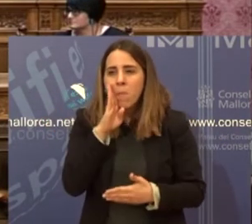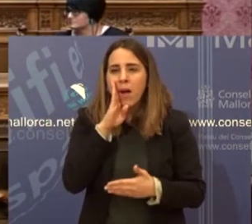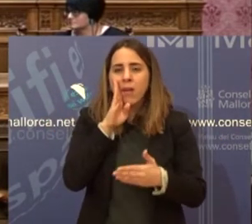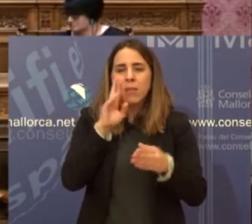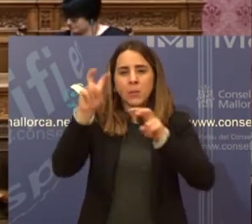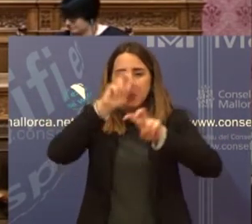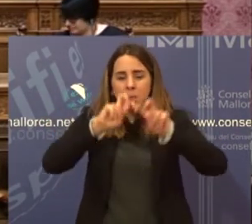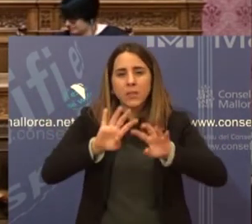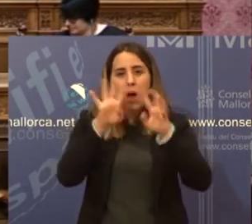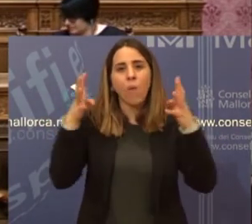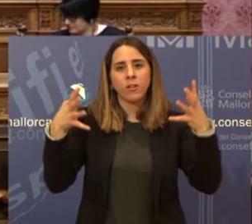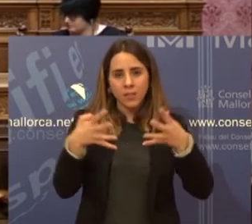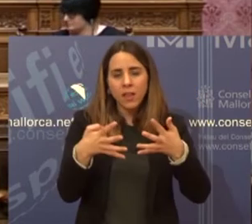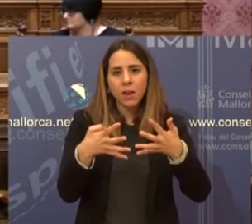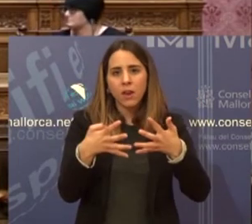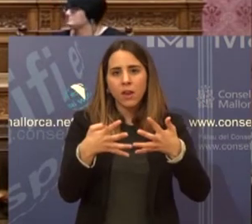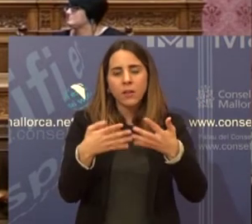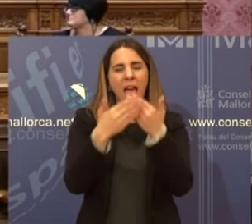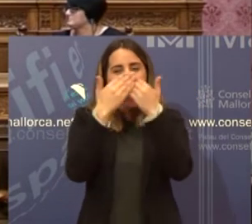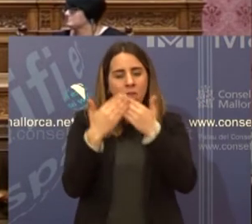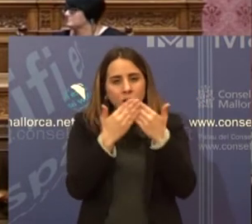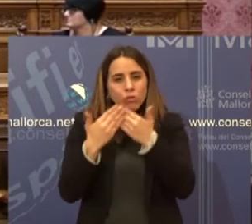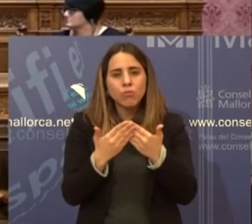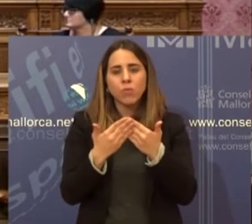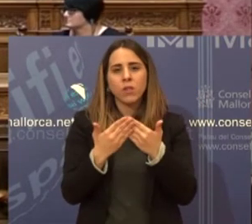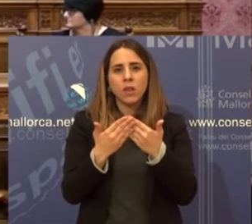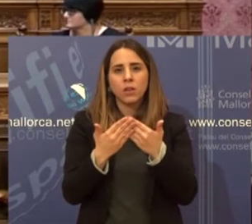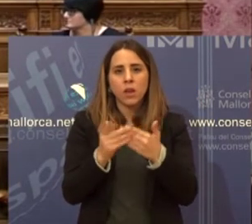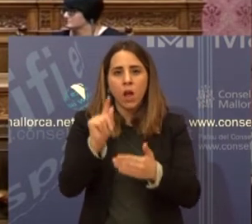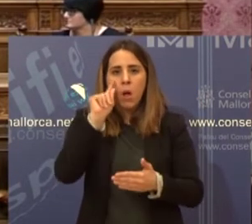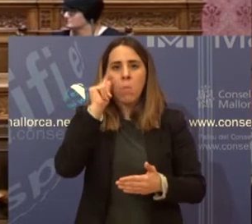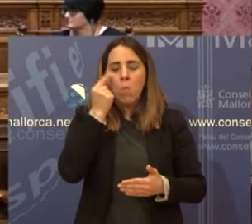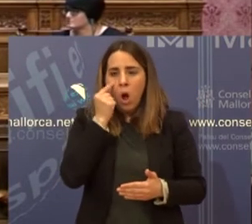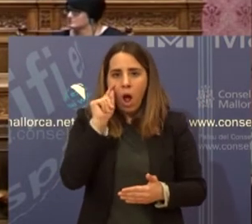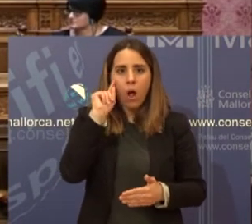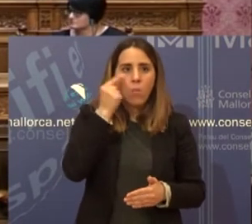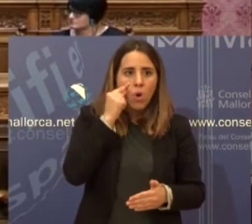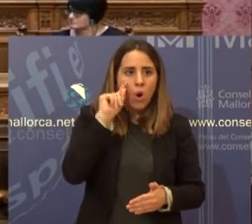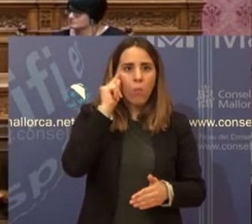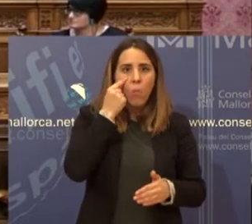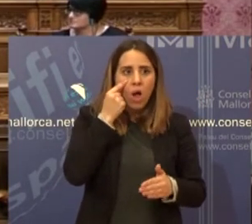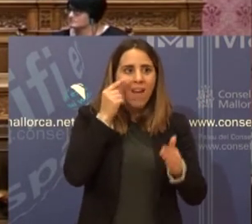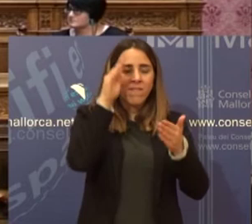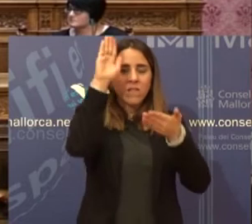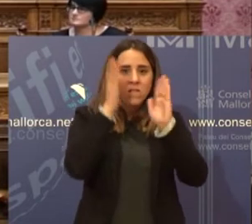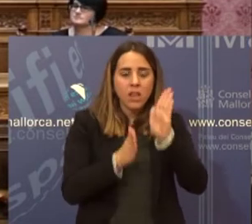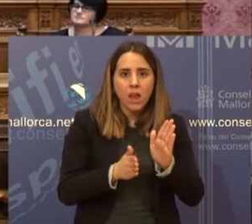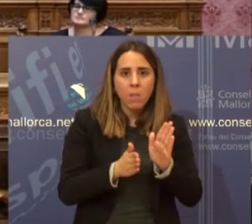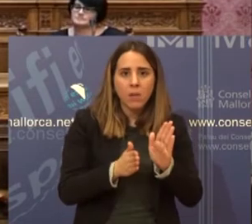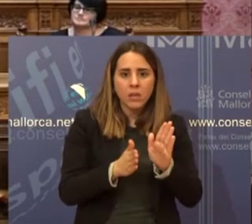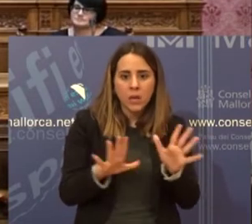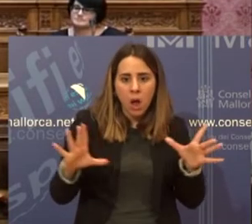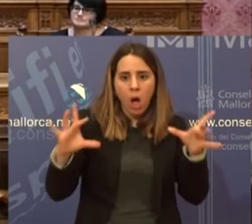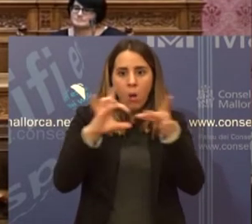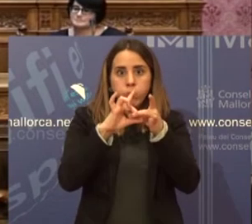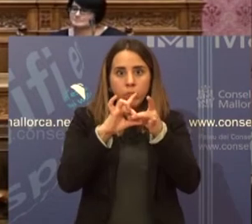pares, investigues per internet, vas estudiant, descobreixes diferents teràpies que tu te'n